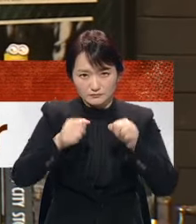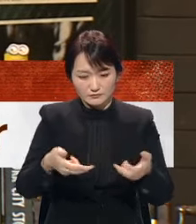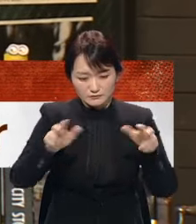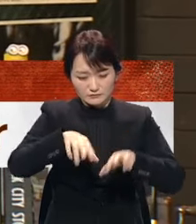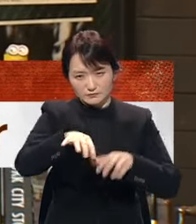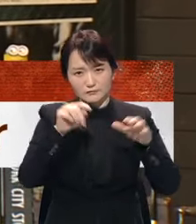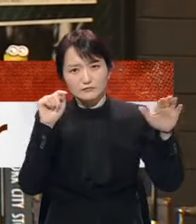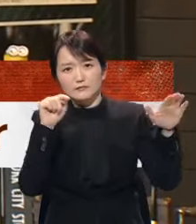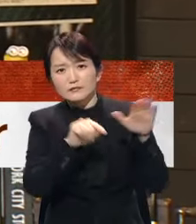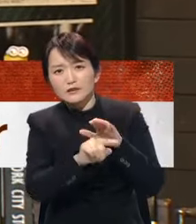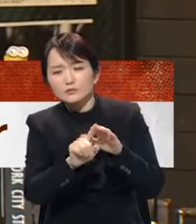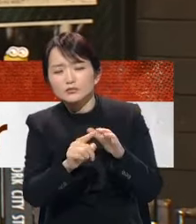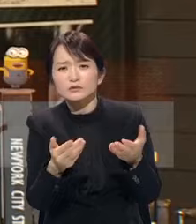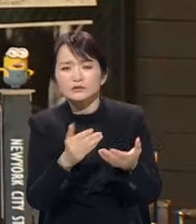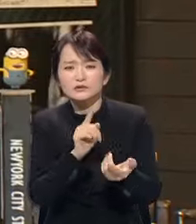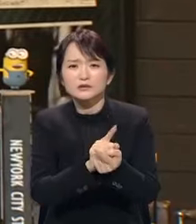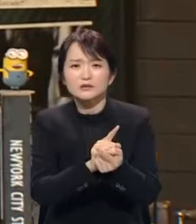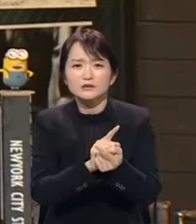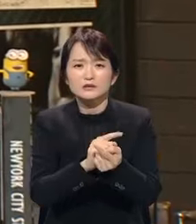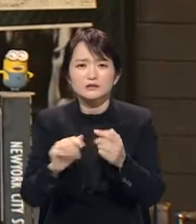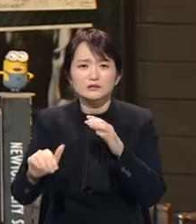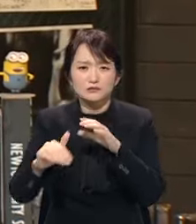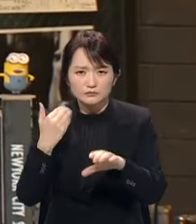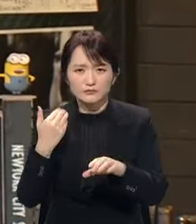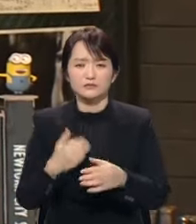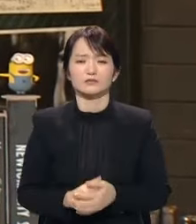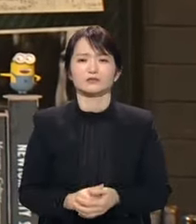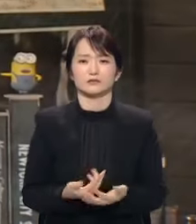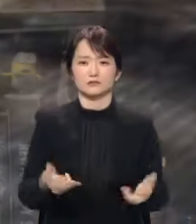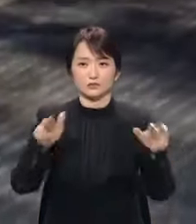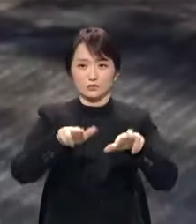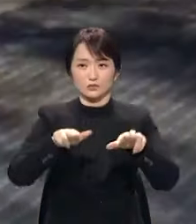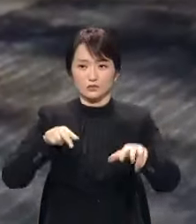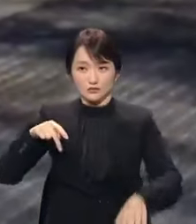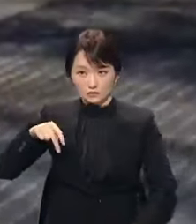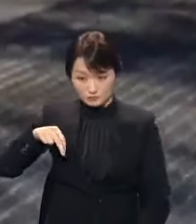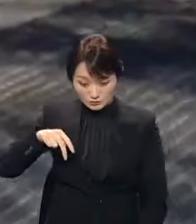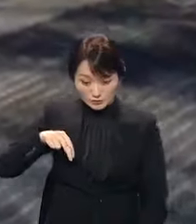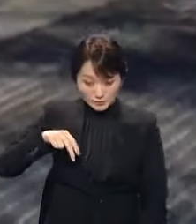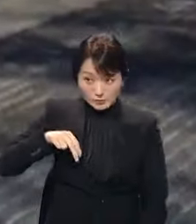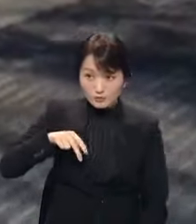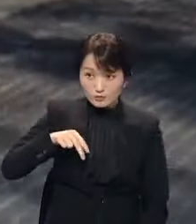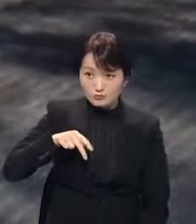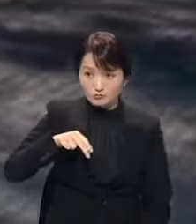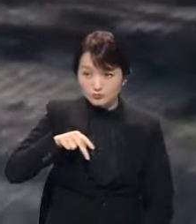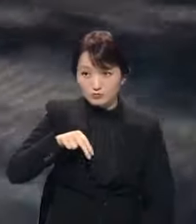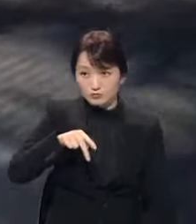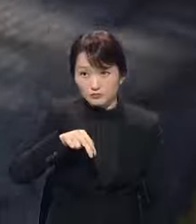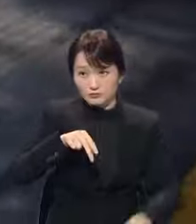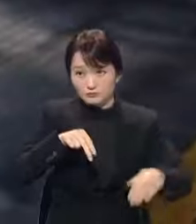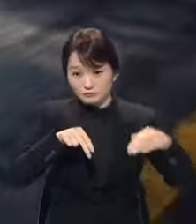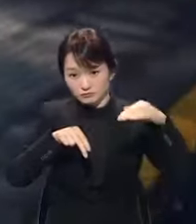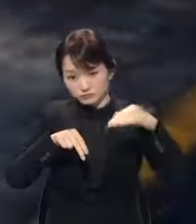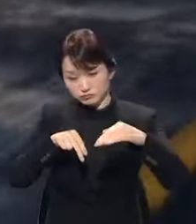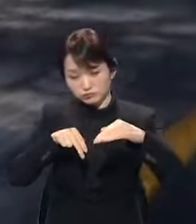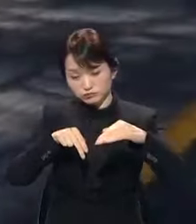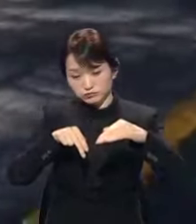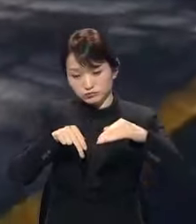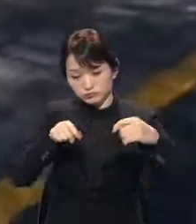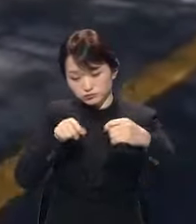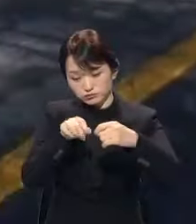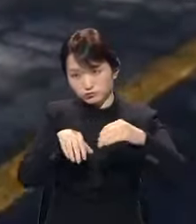봉변당하셨다는 사방가족께서 연락을 주셨어요. 자, 공원으로 올라가는 길목에 저렇게 차 한 대가 입구를 틀막하고 있었던